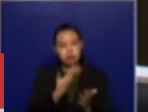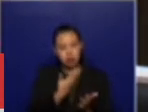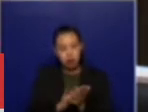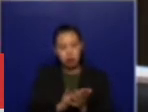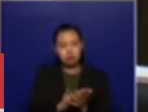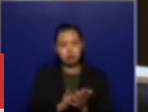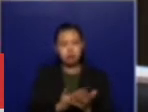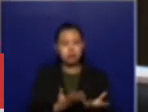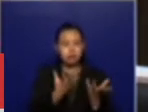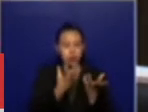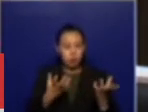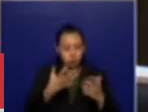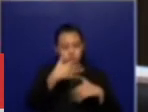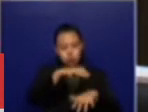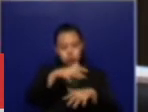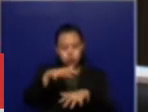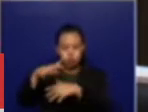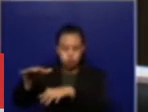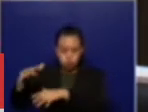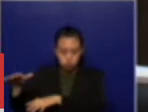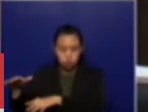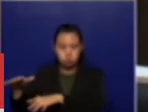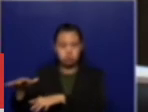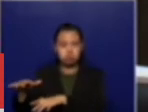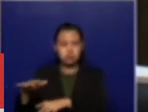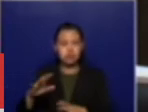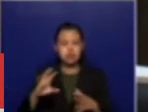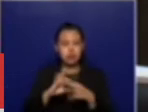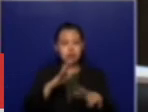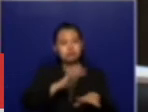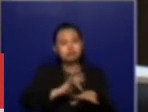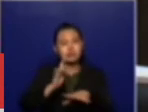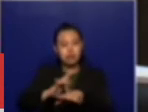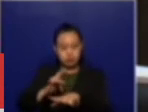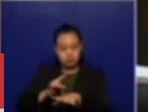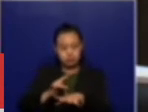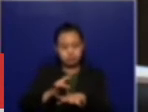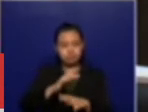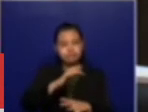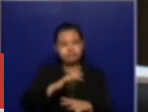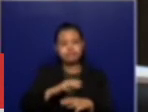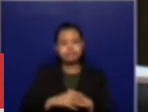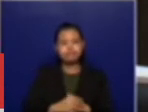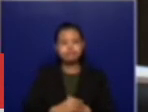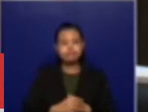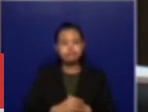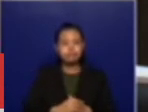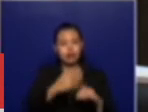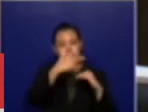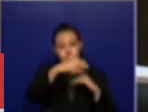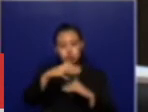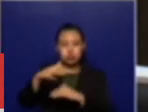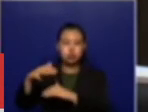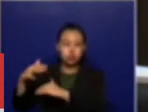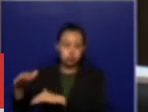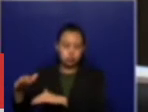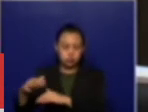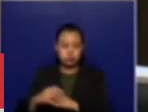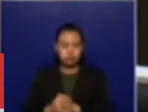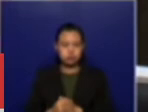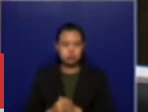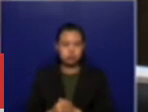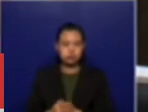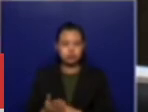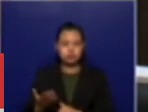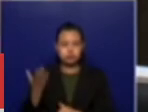ราส่งออกป่าไม้เราส่งดีบุก แต่วันนี้ครับโลกเปลี่ยนไปทรัพยากรที่เคยทำรายได้หลัก